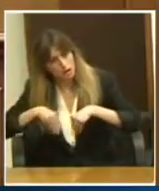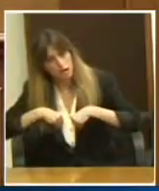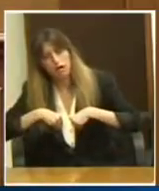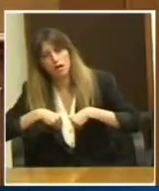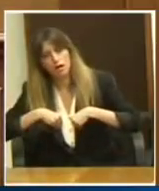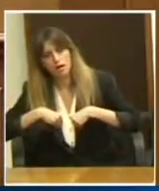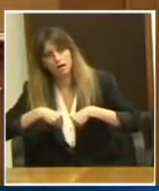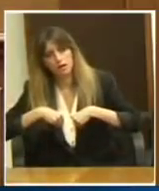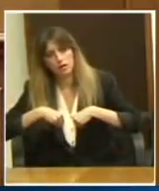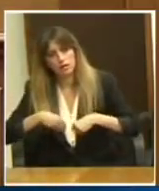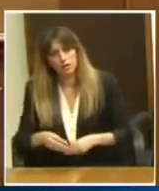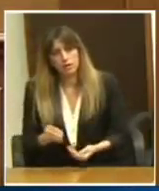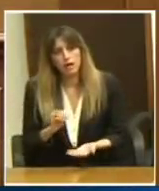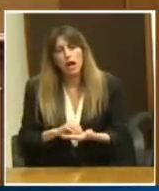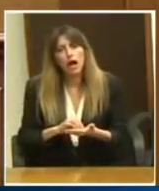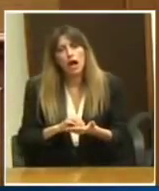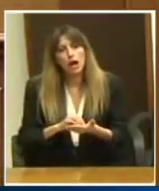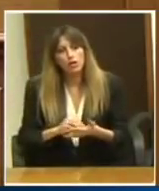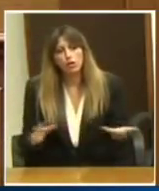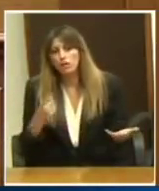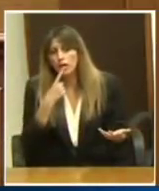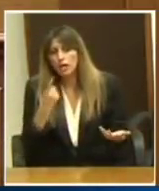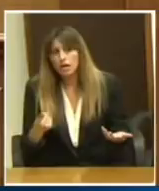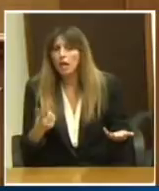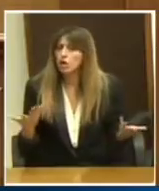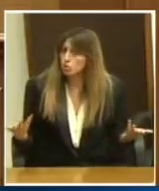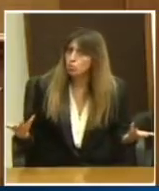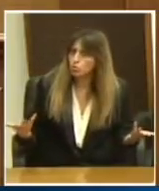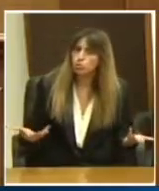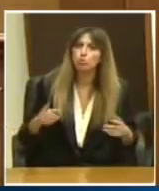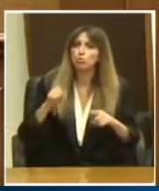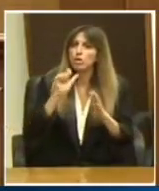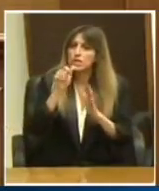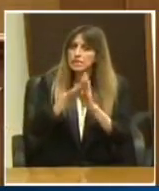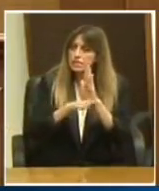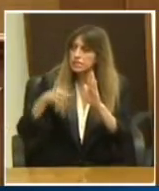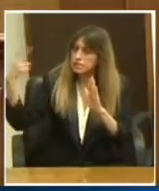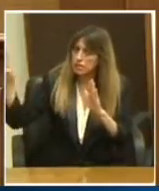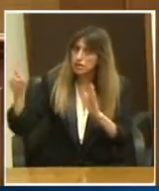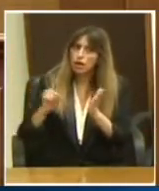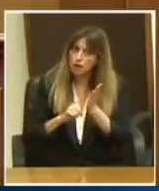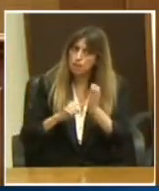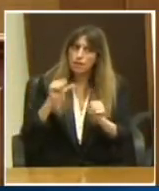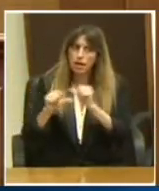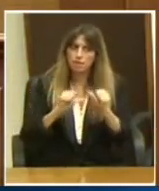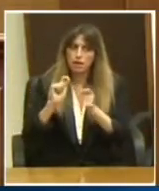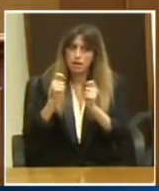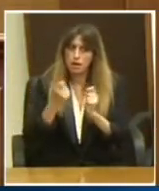υιοθέτηση των ελληνικών προτάσεων για την αναθεώρηση του συντάγματος της γείτονος, που περιλαμβάνοντας το πακέτο Πινέιρο.